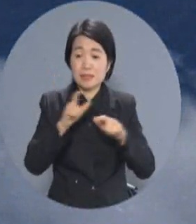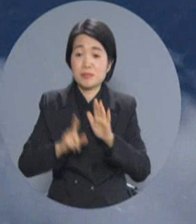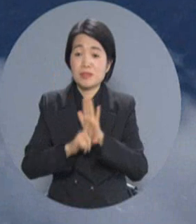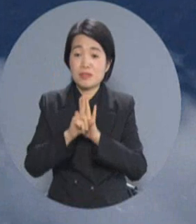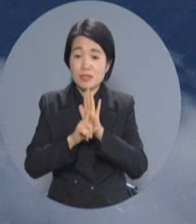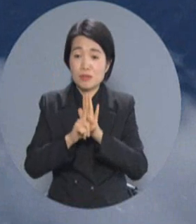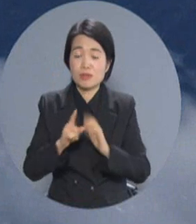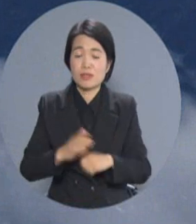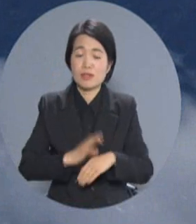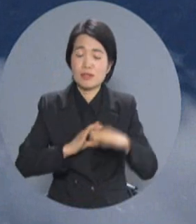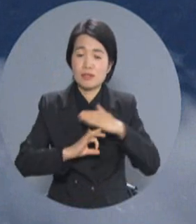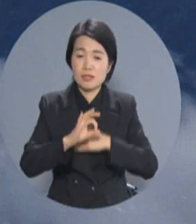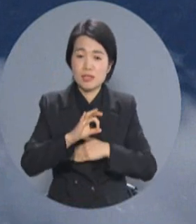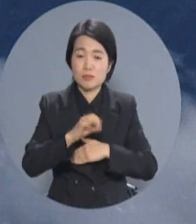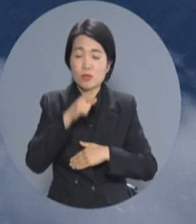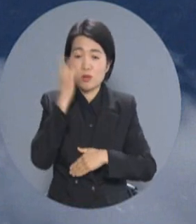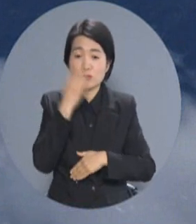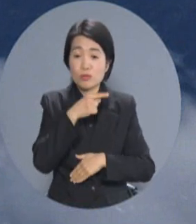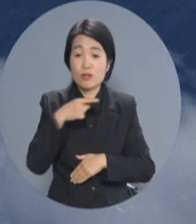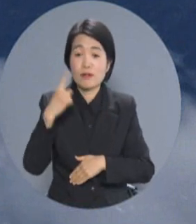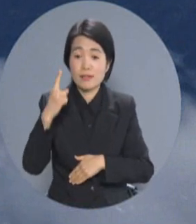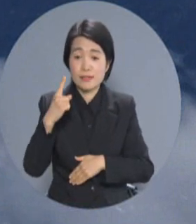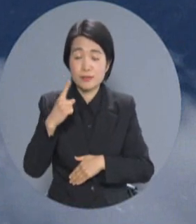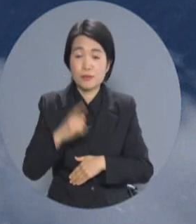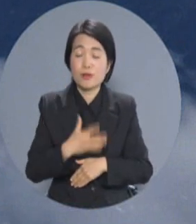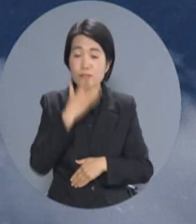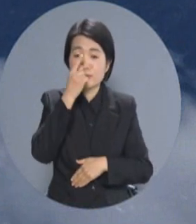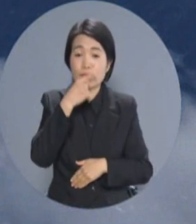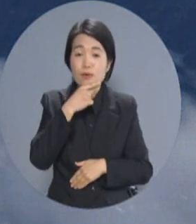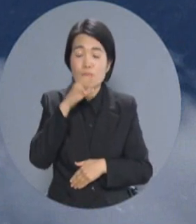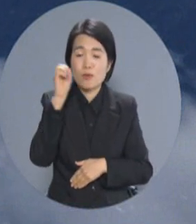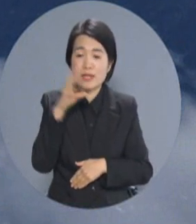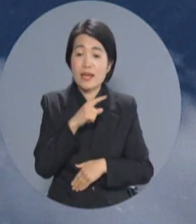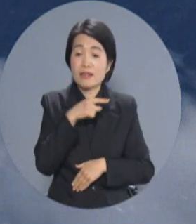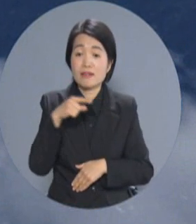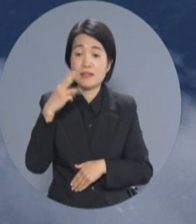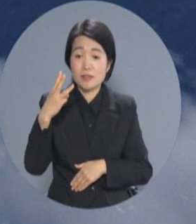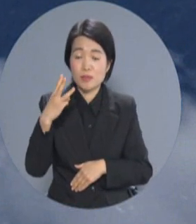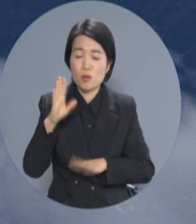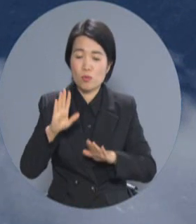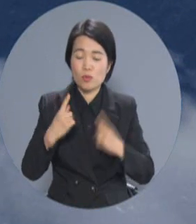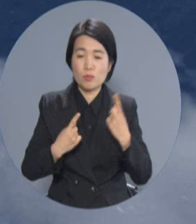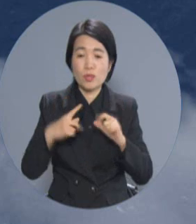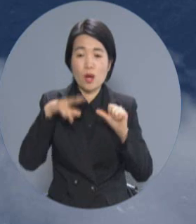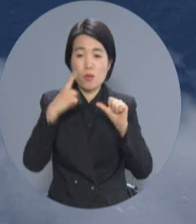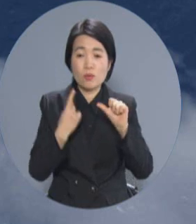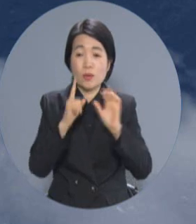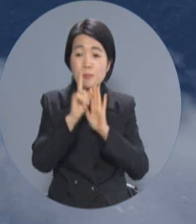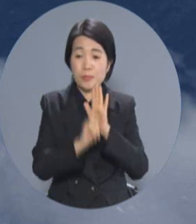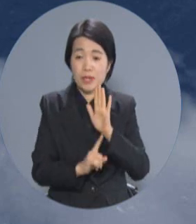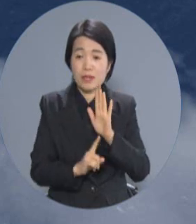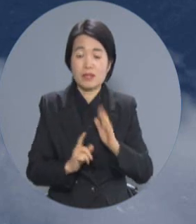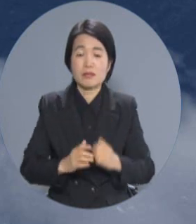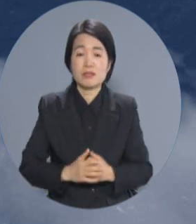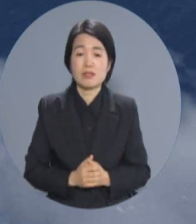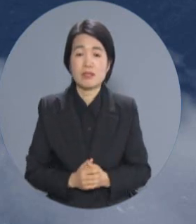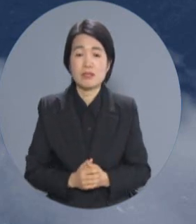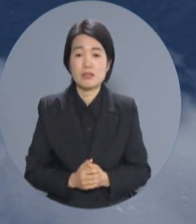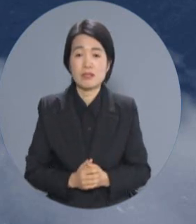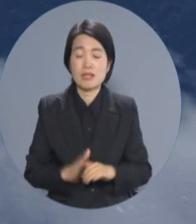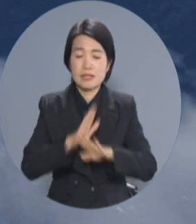지역별 기운 보시면 아침 기온은 여수 영하 1도 순천 광양 영하 3도로 오늘보다 5도 가량 뚝 떨어집니다